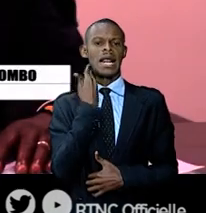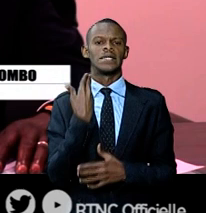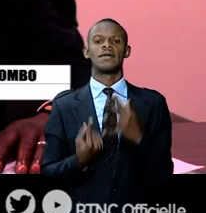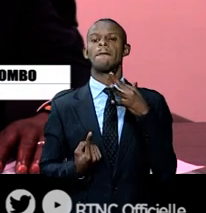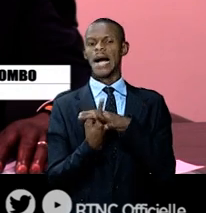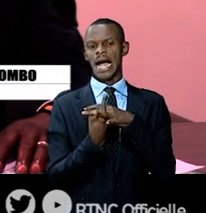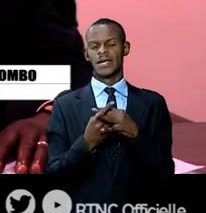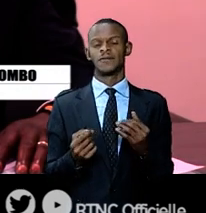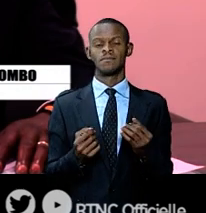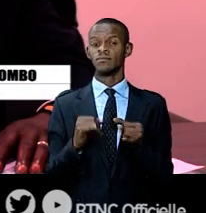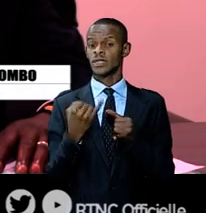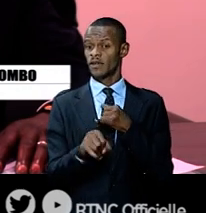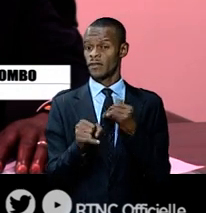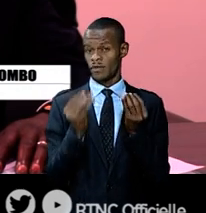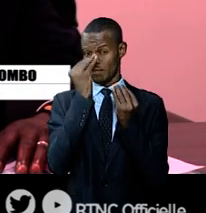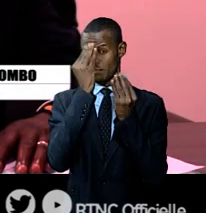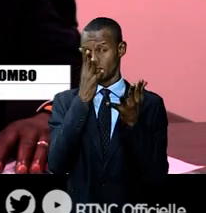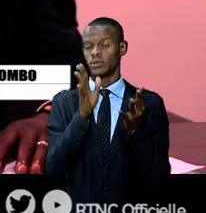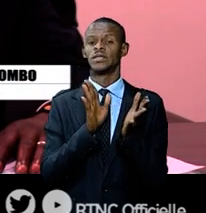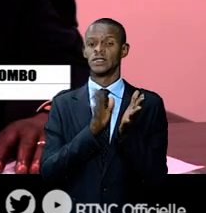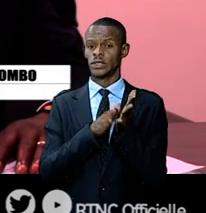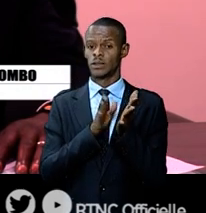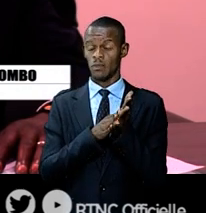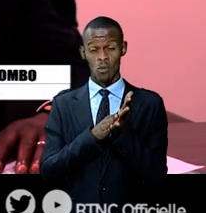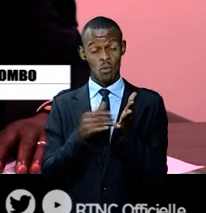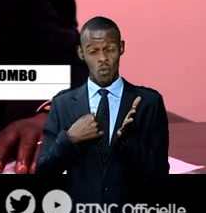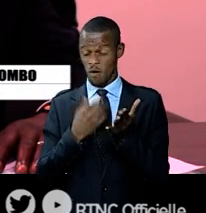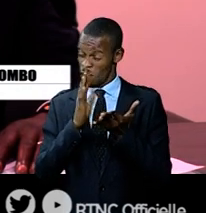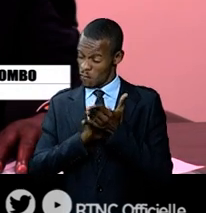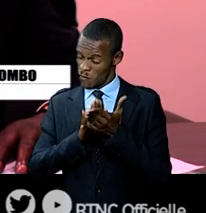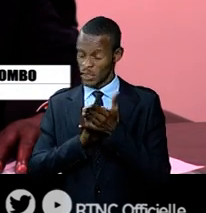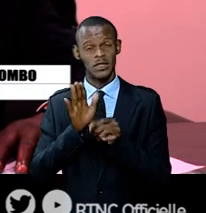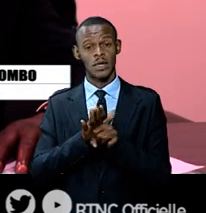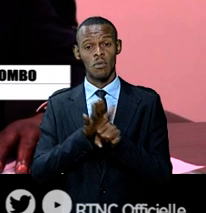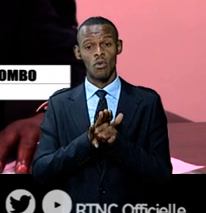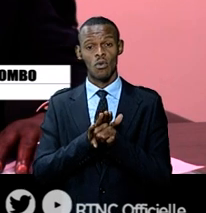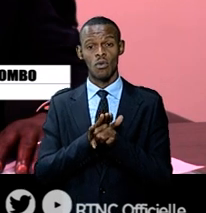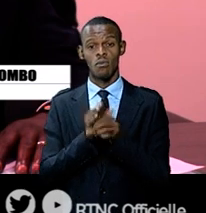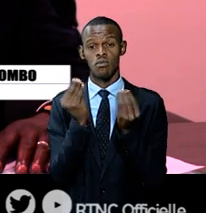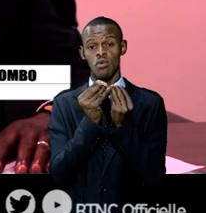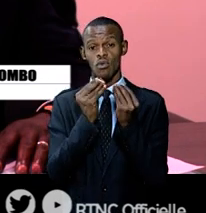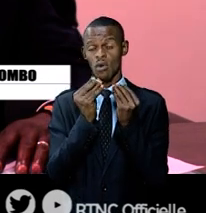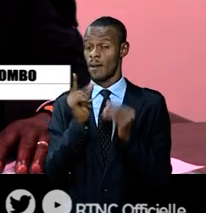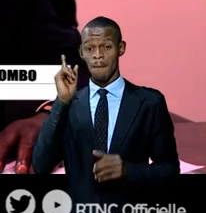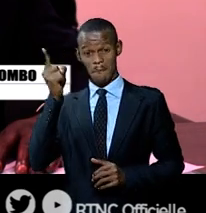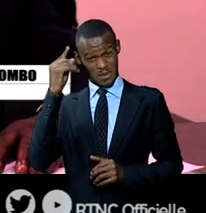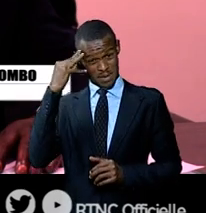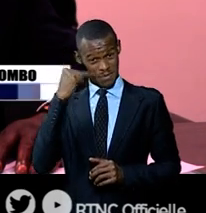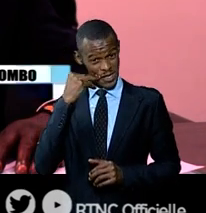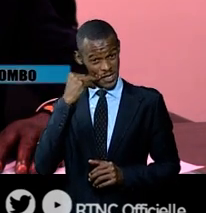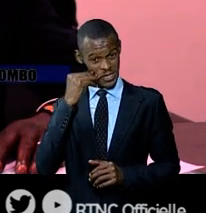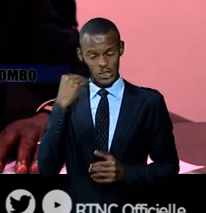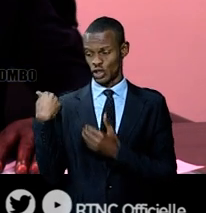Enfin, pour terminer, je loue particulièrement l'implication personnelle de Son Excellence Monsieur le Premier ministre, chef du